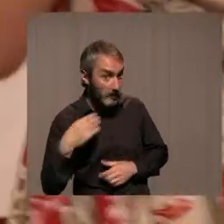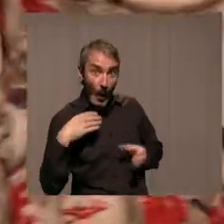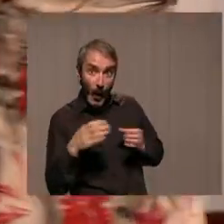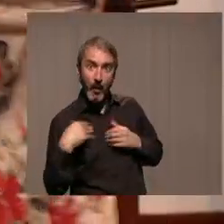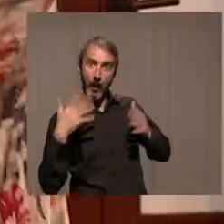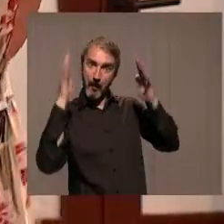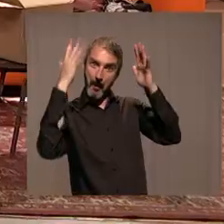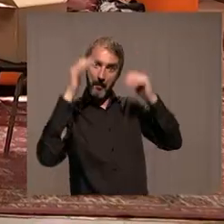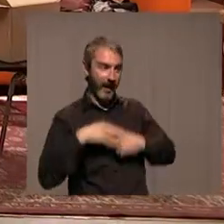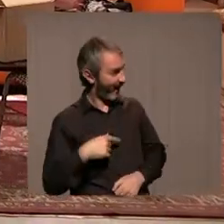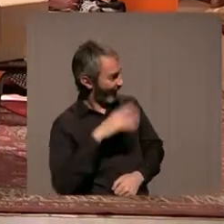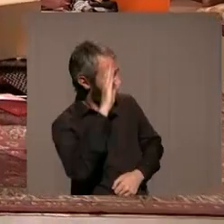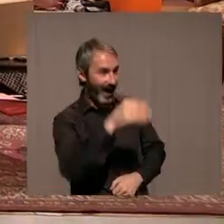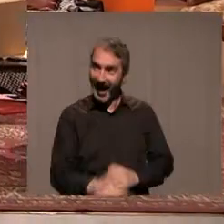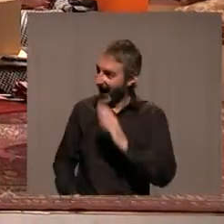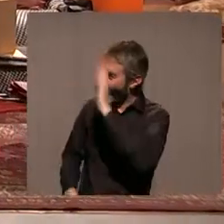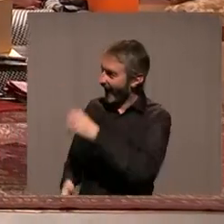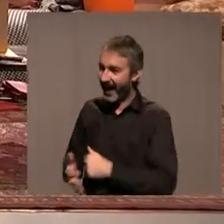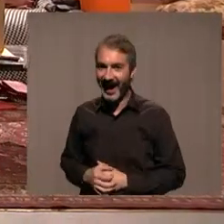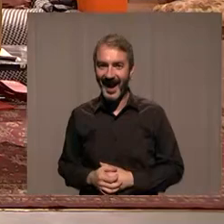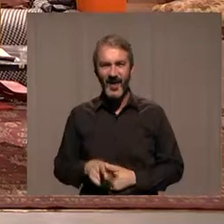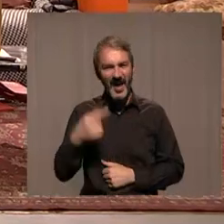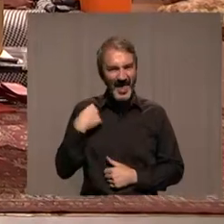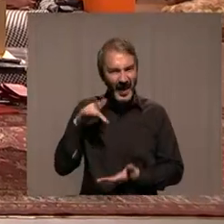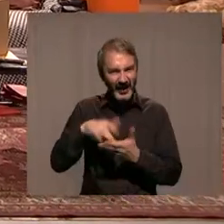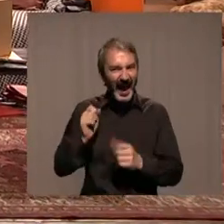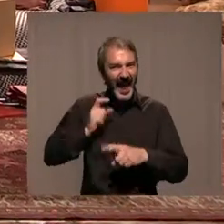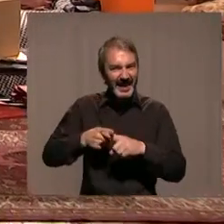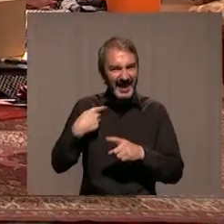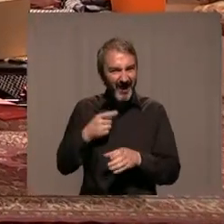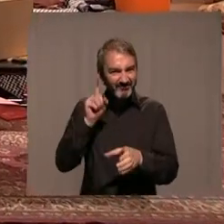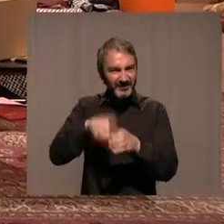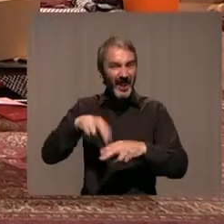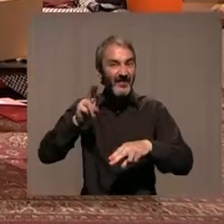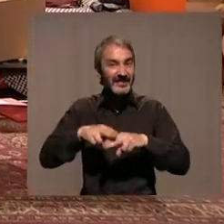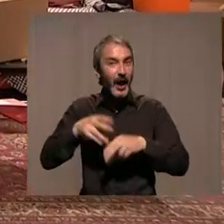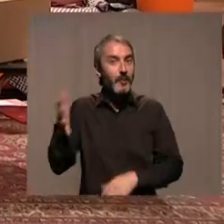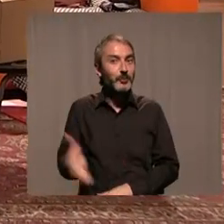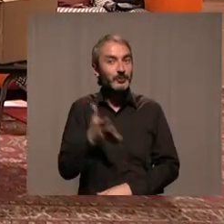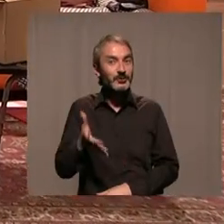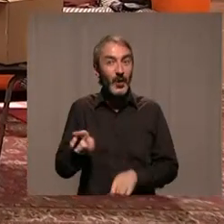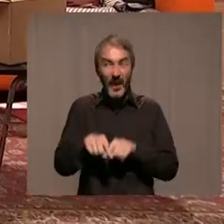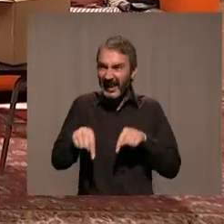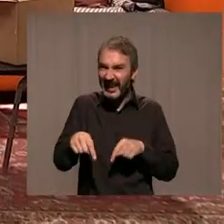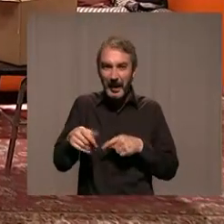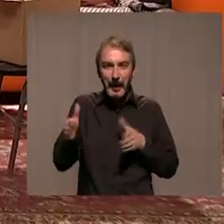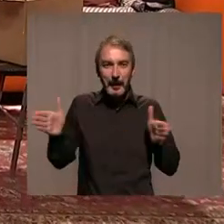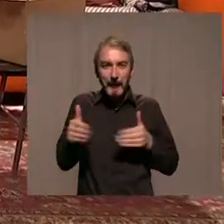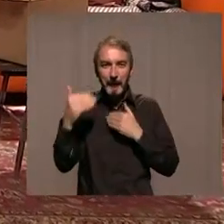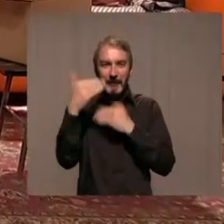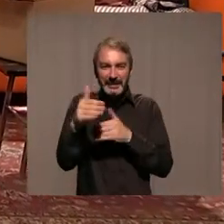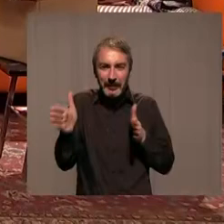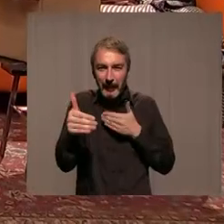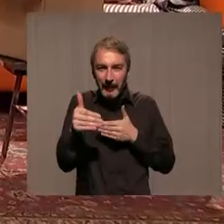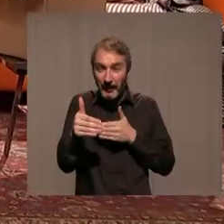Bravo! Hola, hola. Havíeu tocat alguna altra vegada en una festa de promoció com aquesta, en un pis privat?